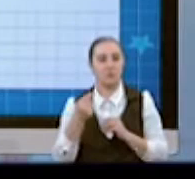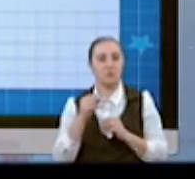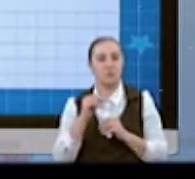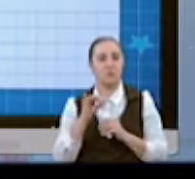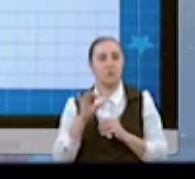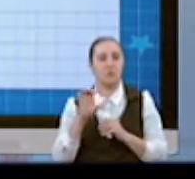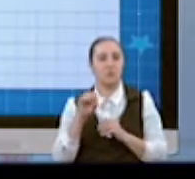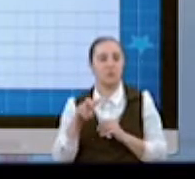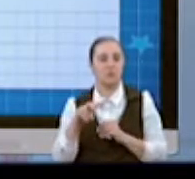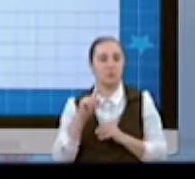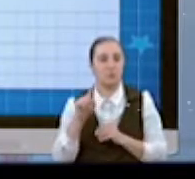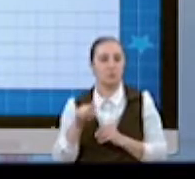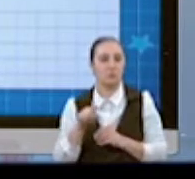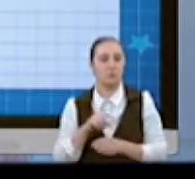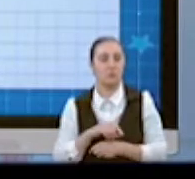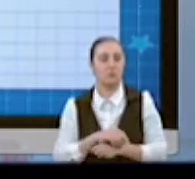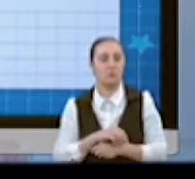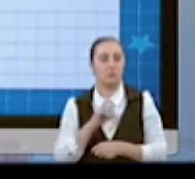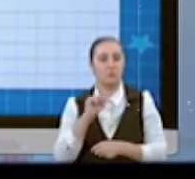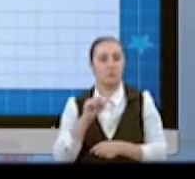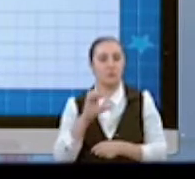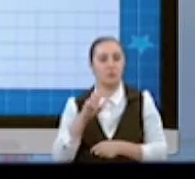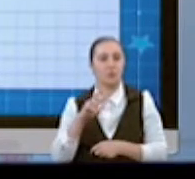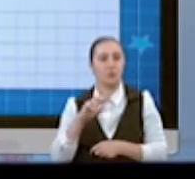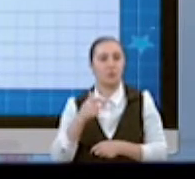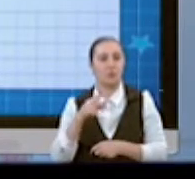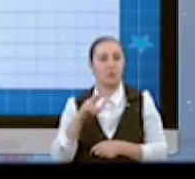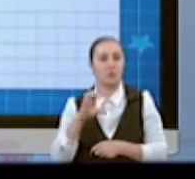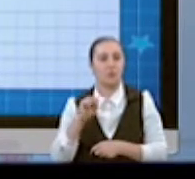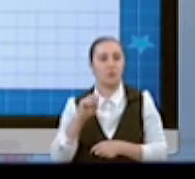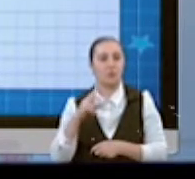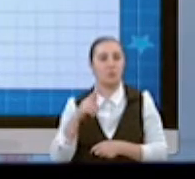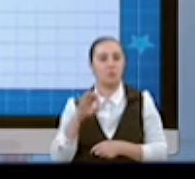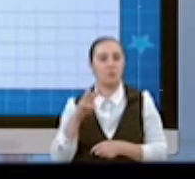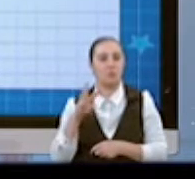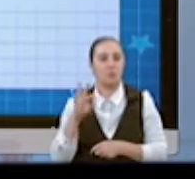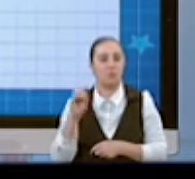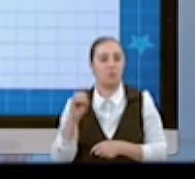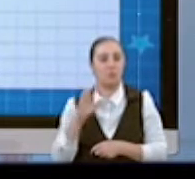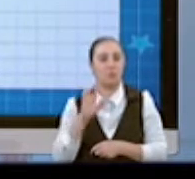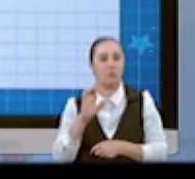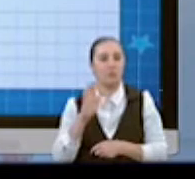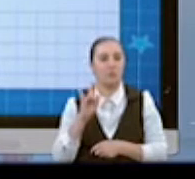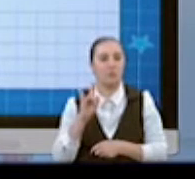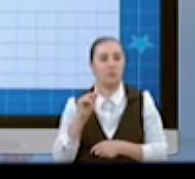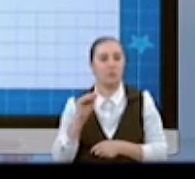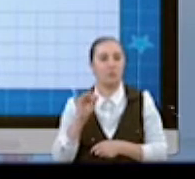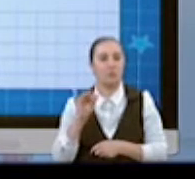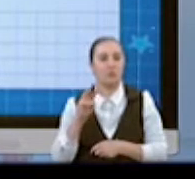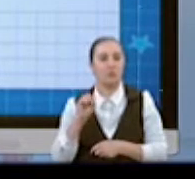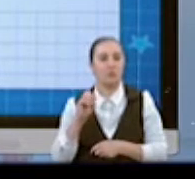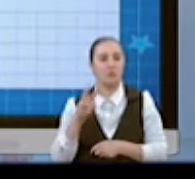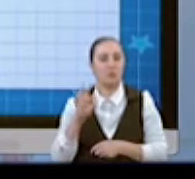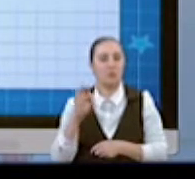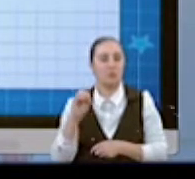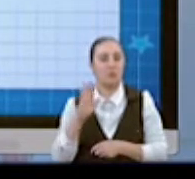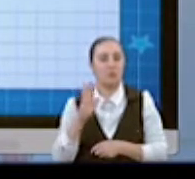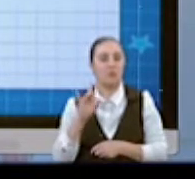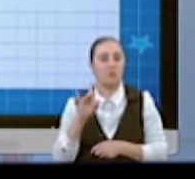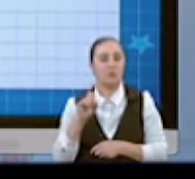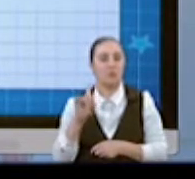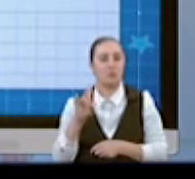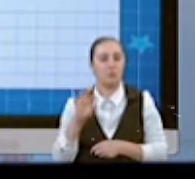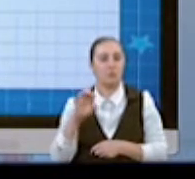вычитания чисел? А. Слагаемое. Б. Вычитаемое. В. Разность.